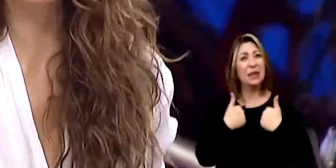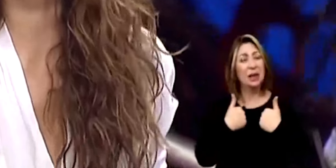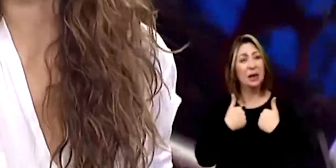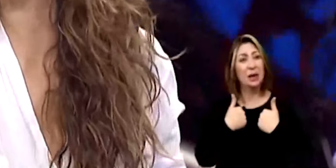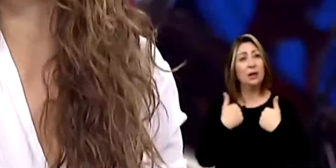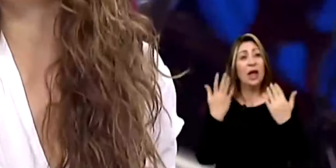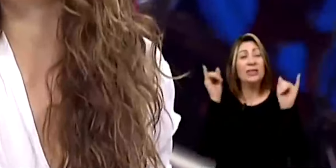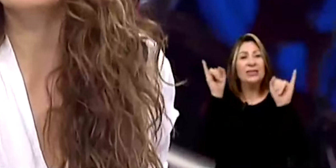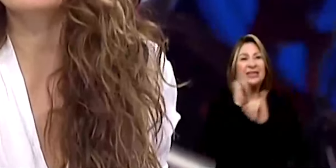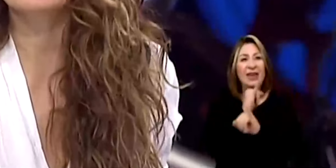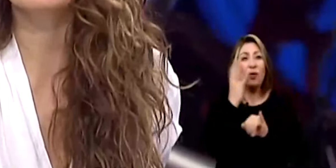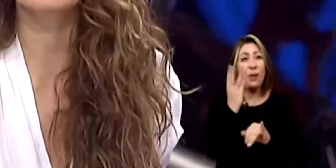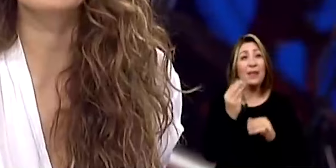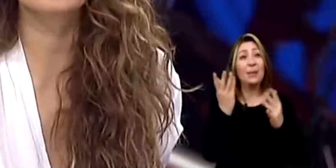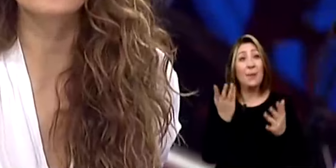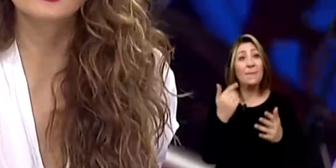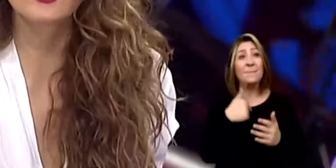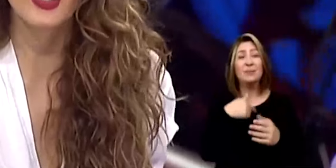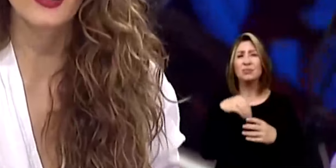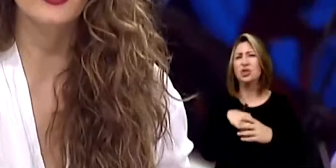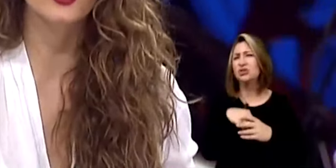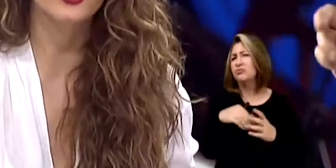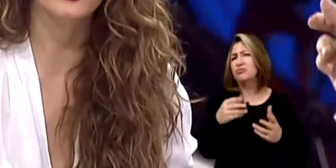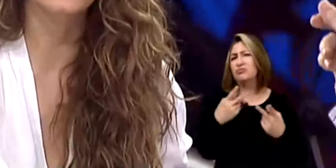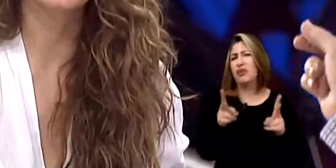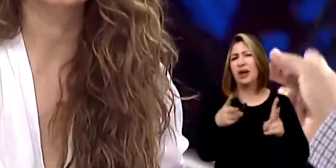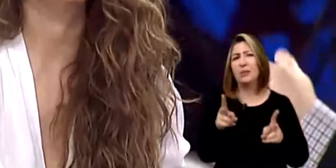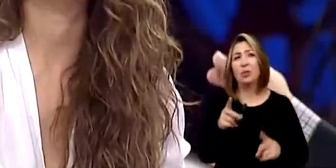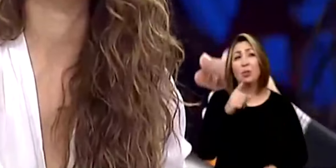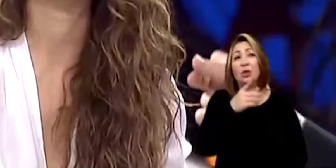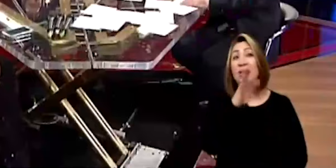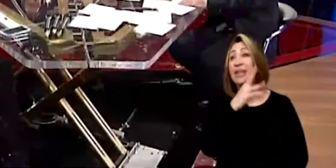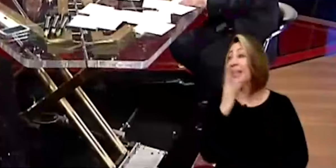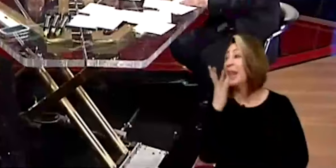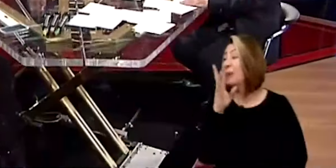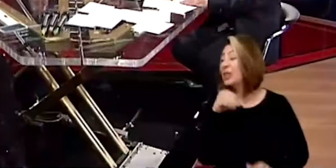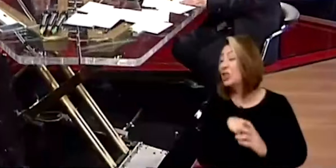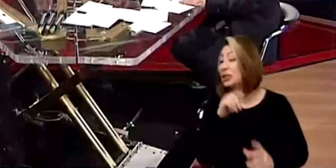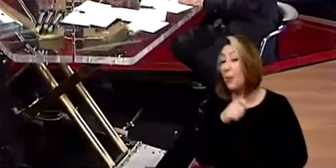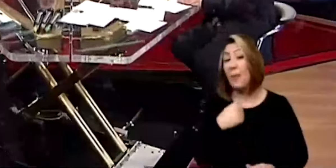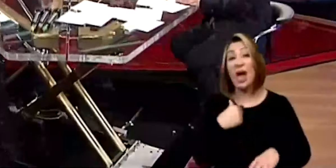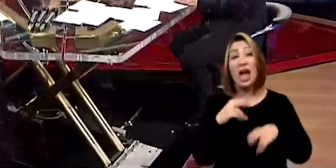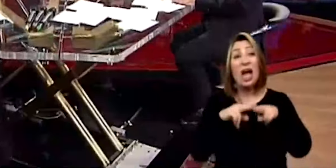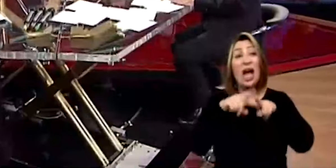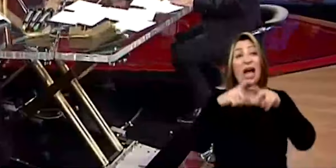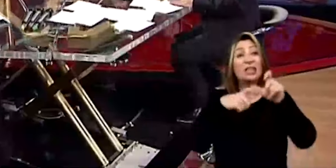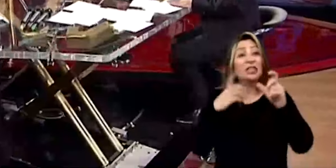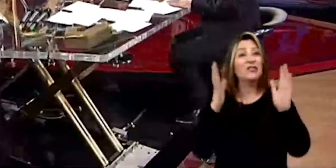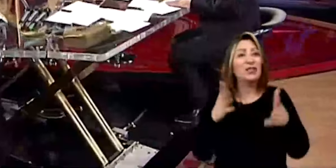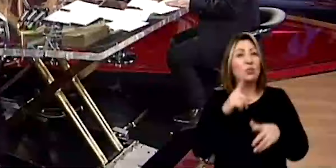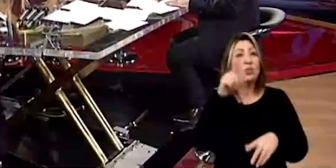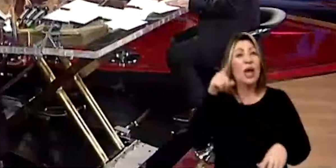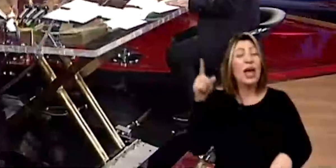daha zayıf da olabilirdim ama benim için hiç fark etmiyor bunu çünkü. Bunu da diğer kadınları delirtmek için yapıyor. Evet. Mesela kaslıyım bugünlerde diğer